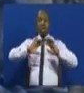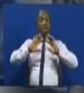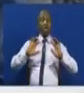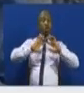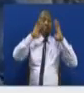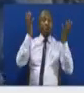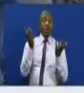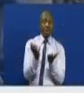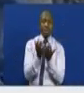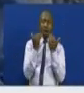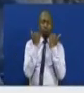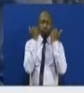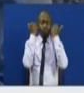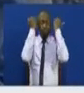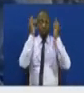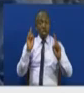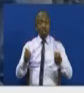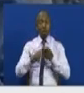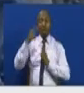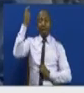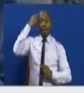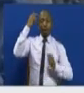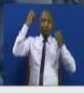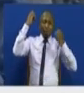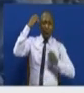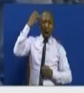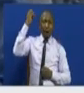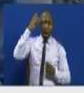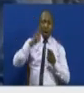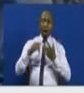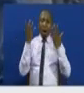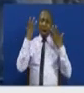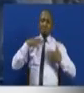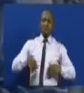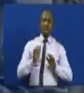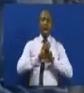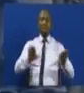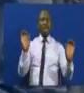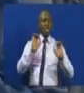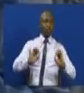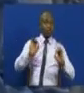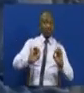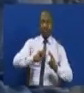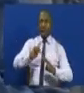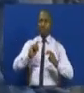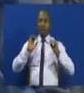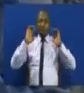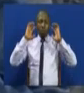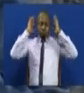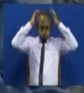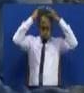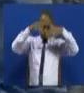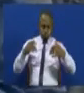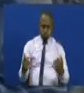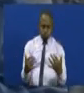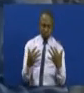ambapo kuna kupata maradhi mbalimbali ambayo yanafanya mwili usiwe na amani, ukijifukiza sio tu kwa sababu ya